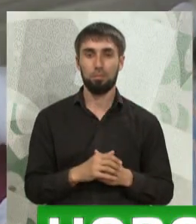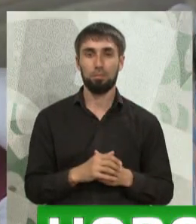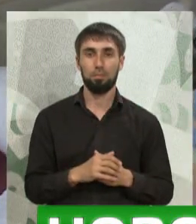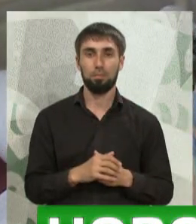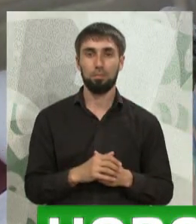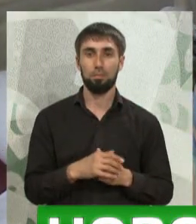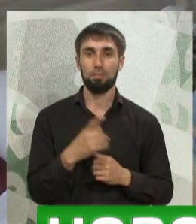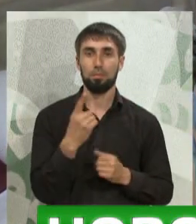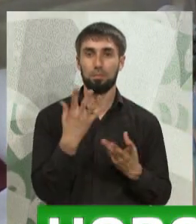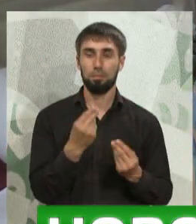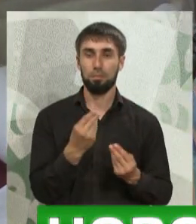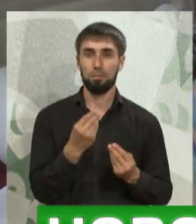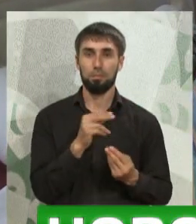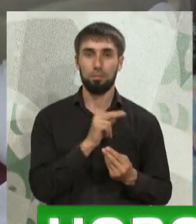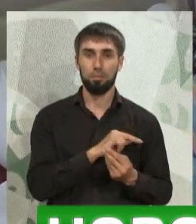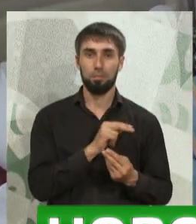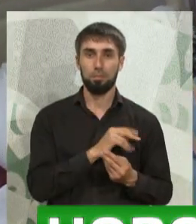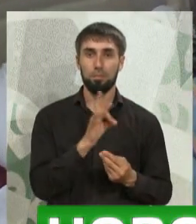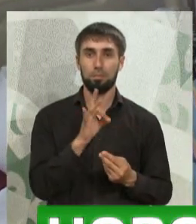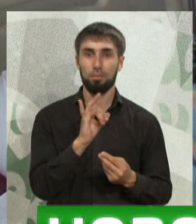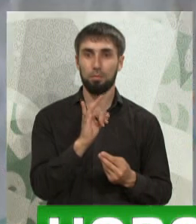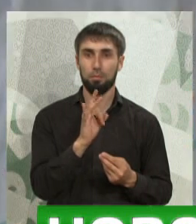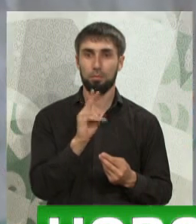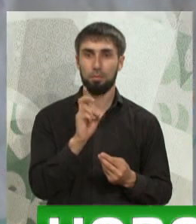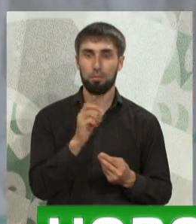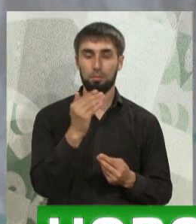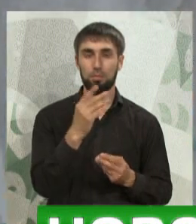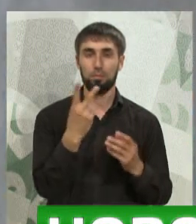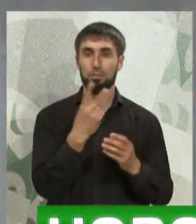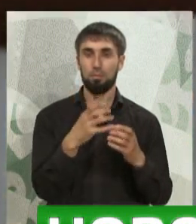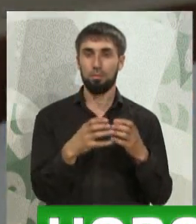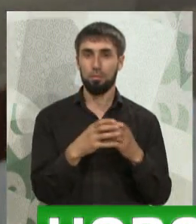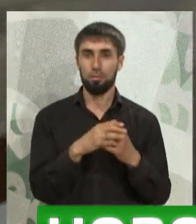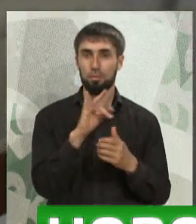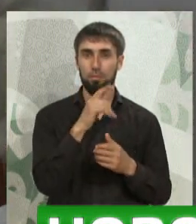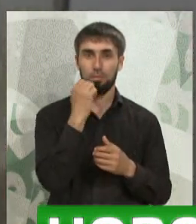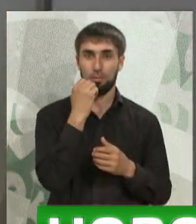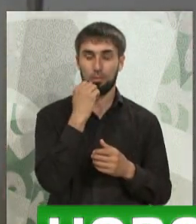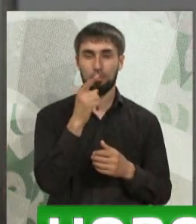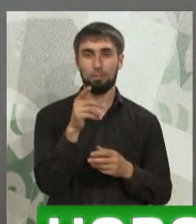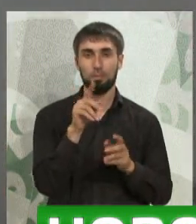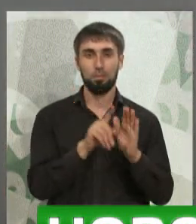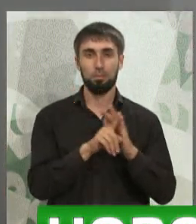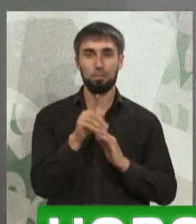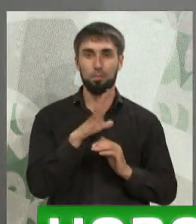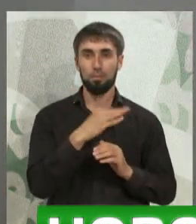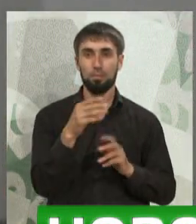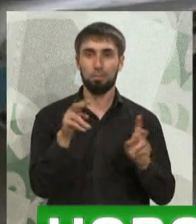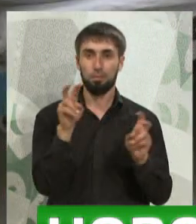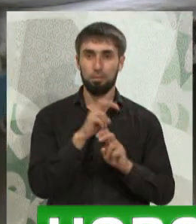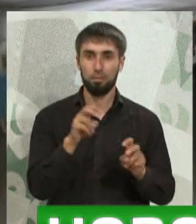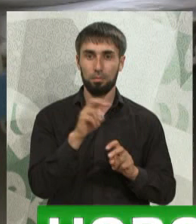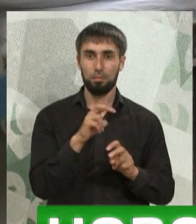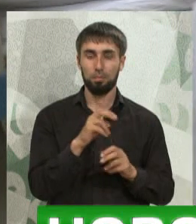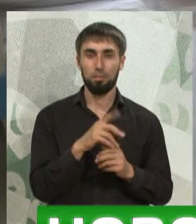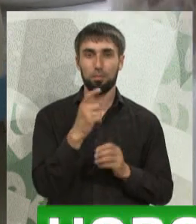37. Первый день работы в РКБ недавно приехавшая вторая группа московских медиков начала с обхода пациентов. Сейчас здесь от опасной заразы